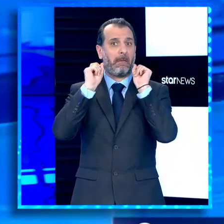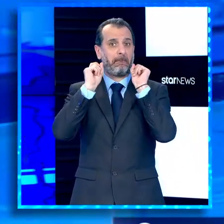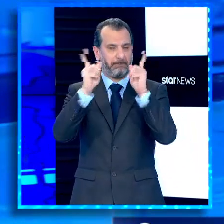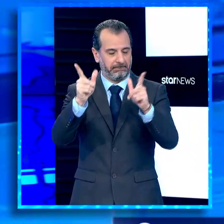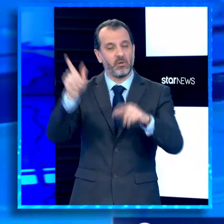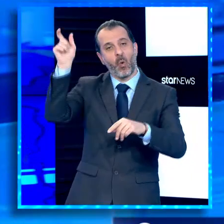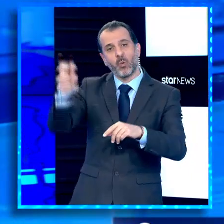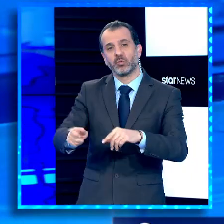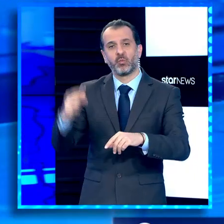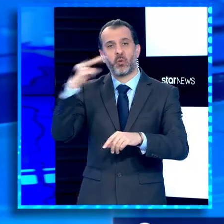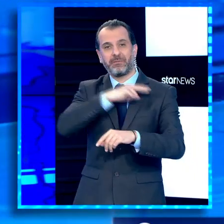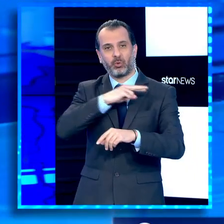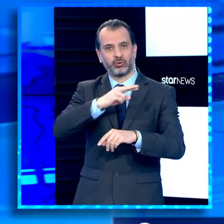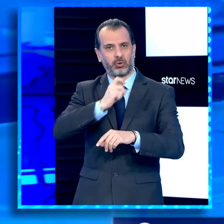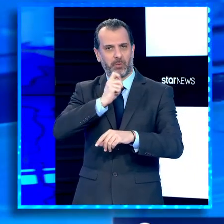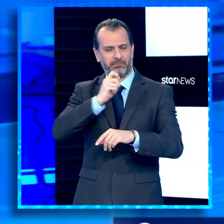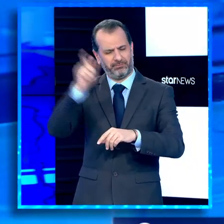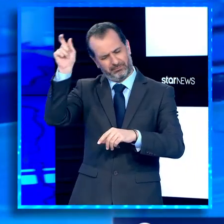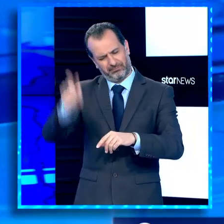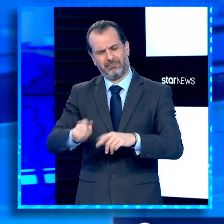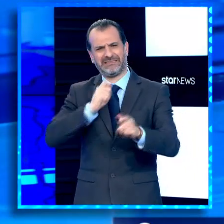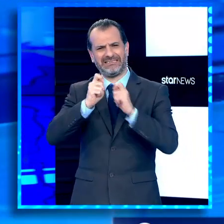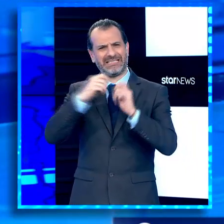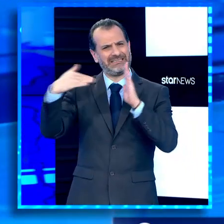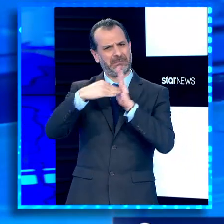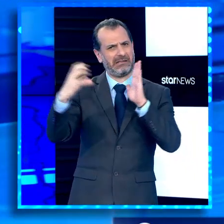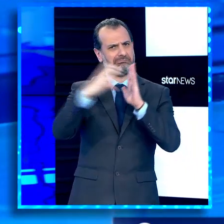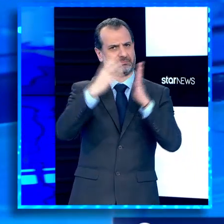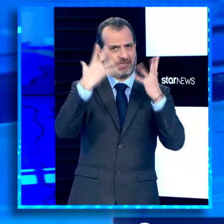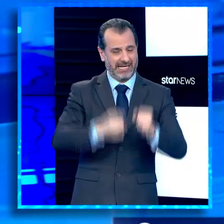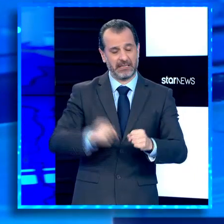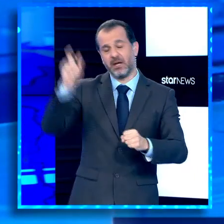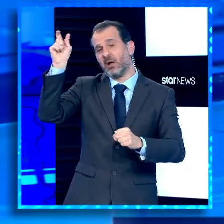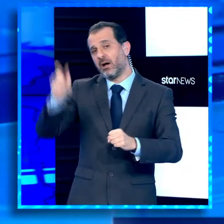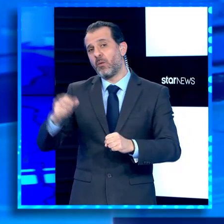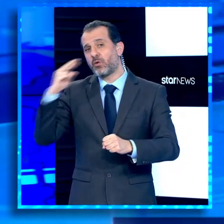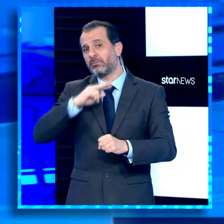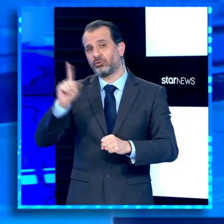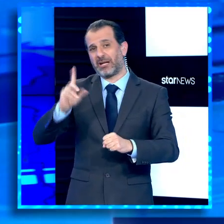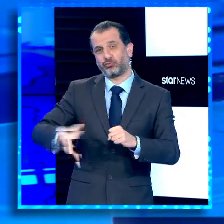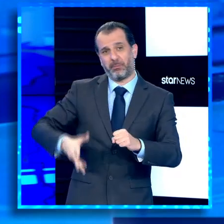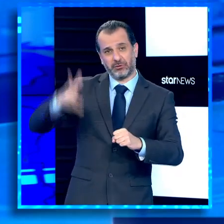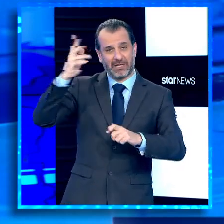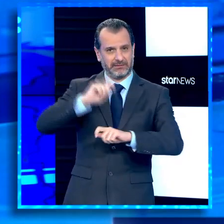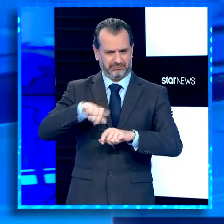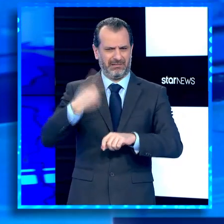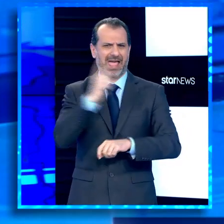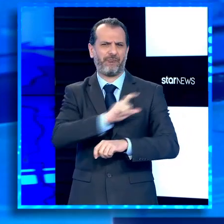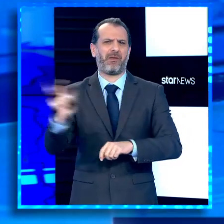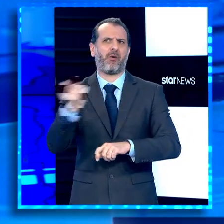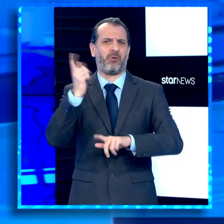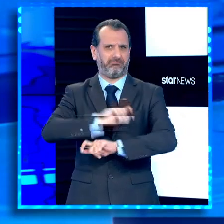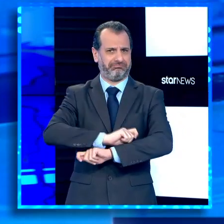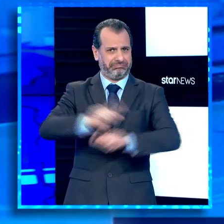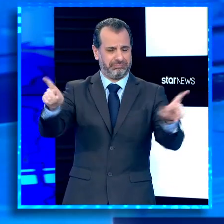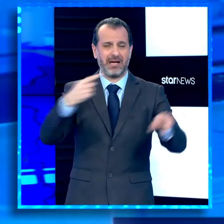Μητσοτάκη. Ο Πρωθυπουργός στην εβδομαδιαία ανασκόπησή του για το κυβερνητικό έργο αναφέρθηκε στην ανάκτηση της επενδυτικής βαθμίδας και τα